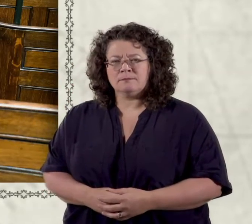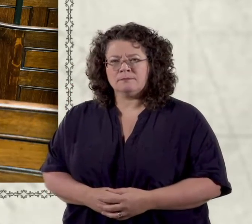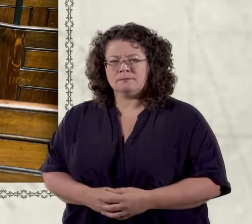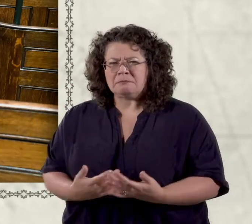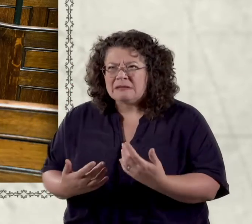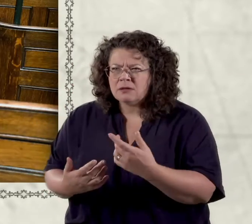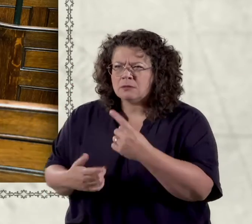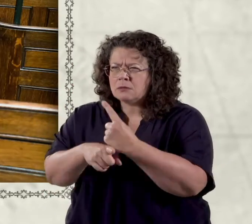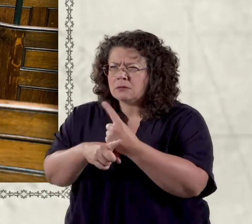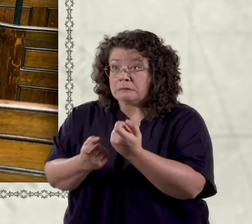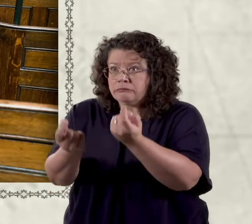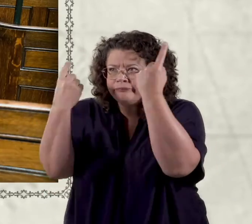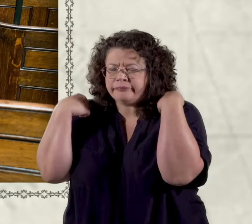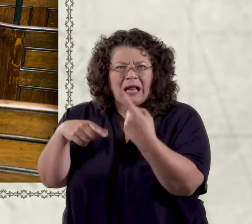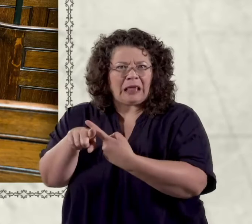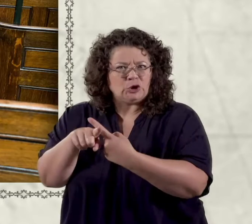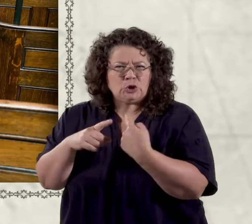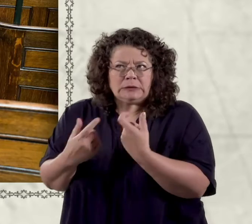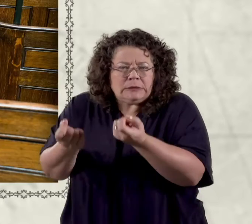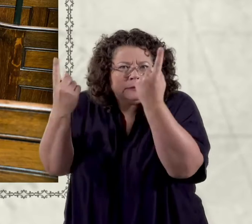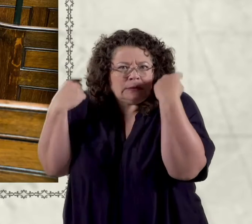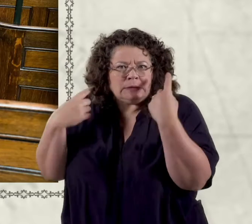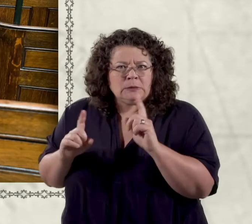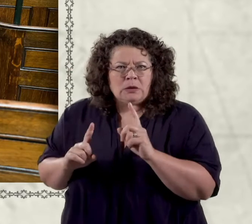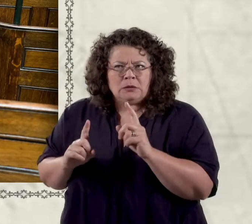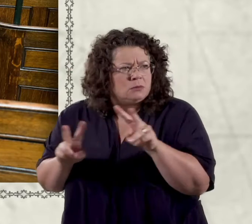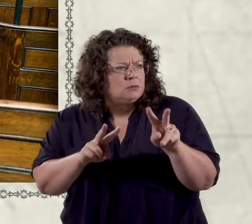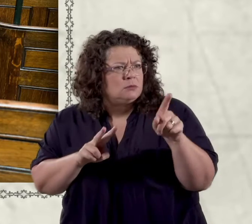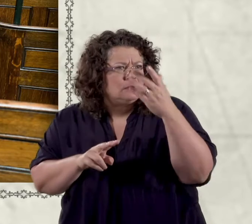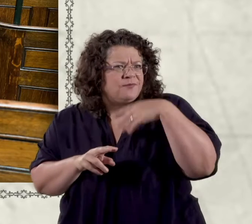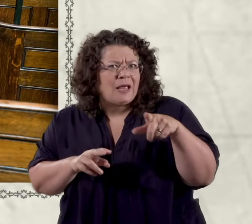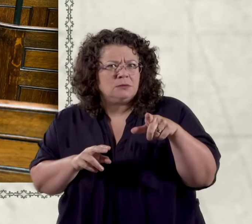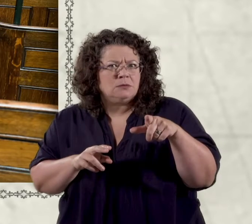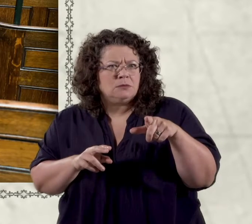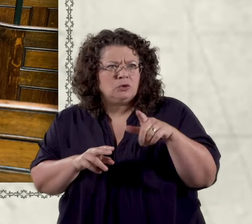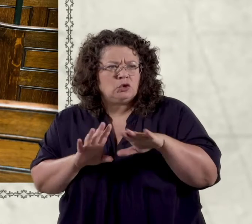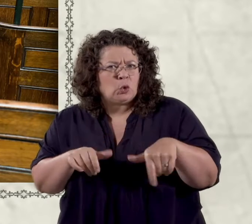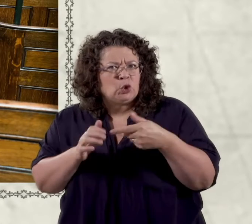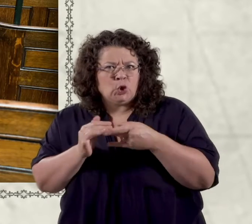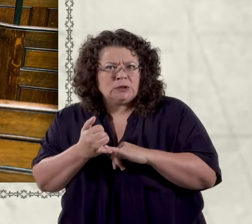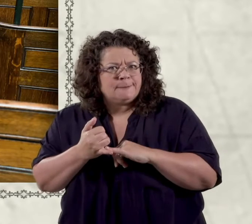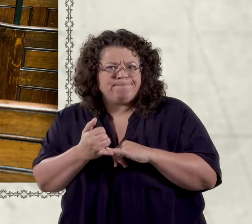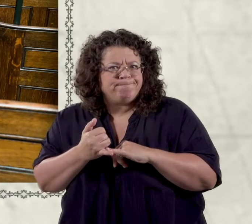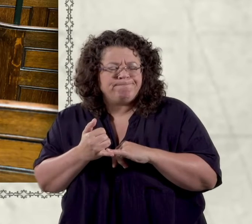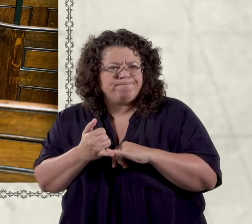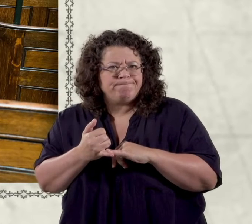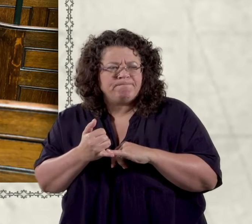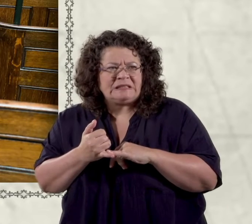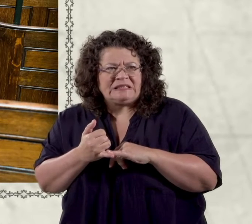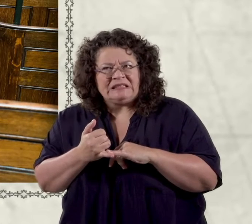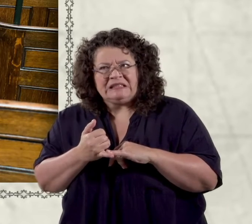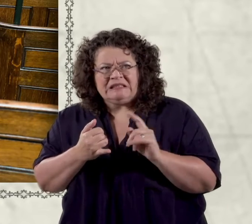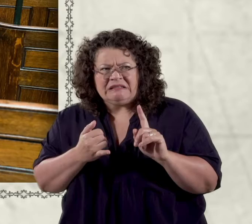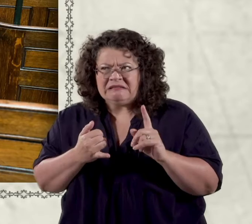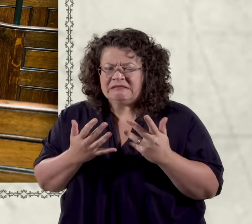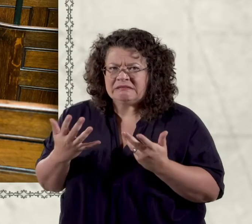Nawr, fy mod I ddim yn deall gair oedd y barnwr yn dweud, o'n i'n gallu weld trwy ymateb Lewsyn oedd e ddim yn newyddion